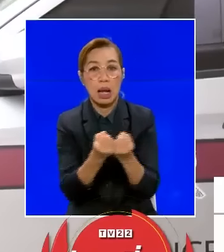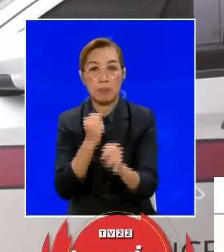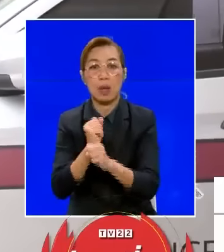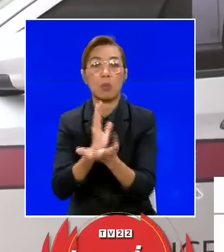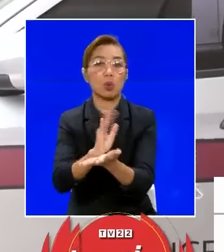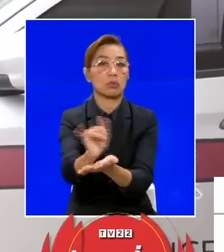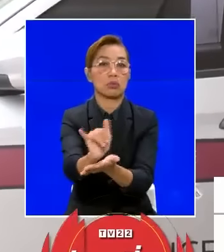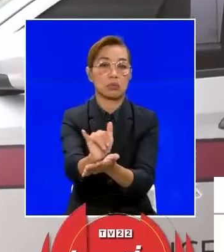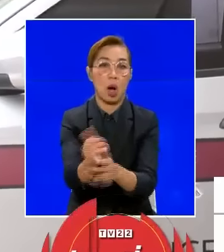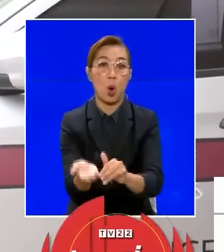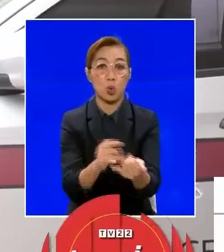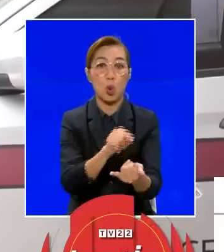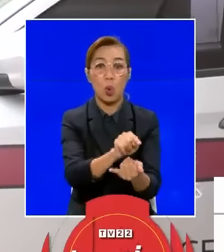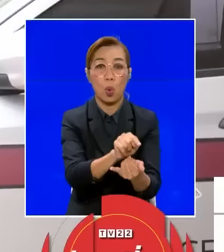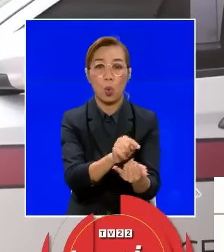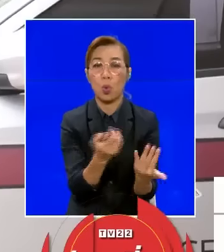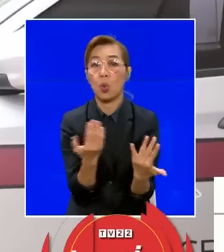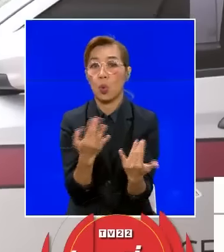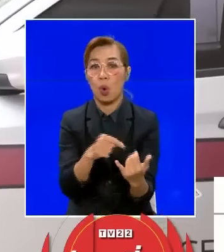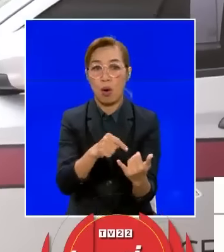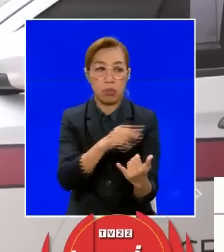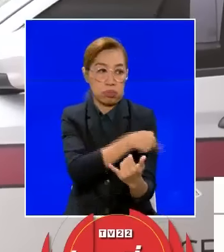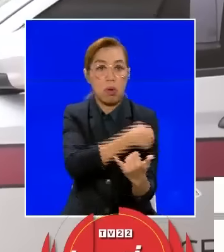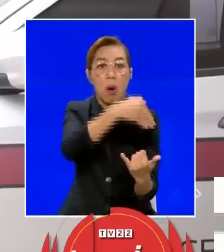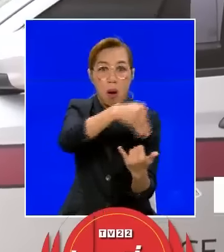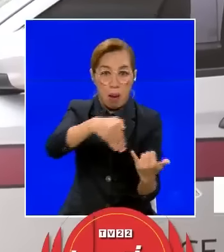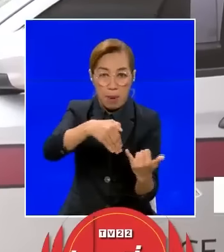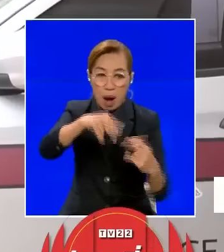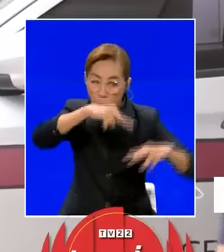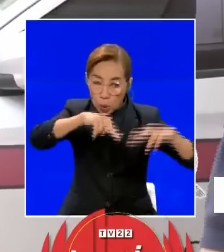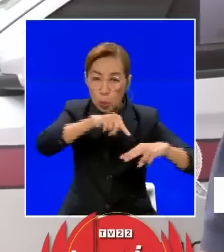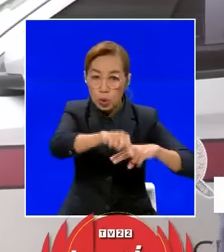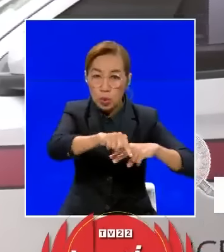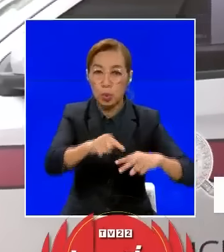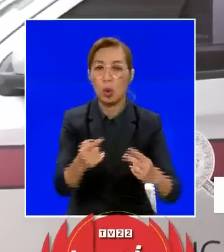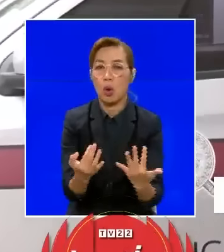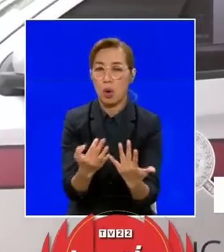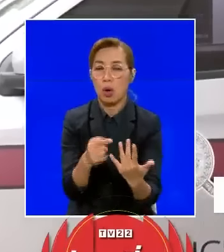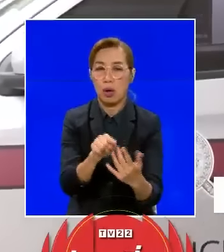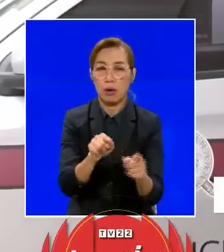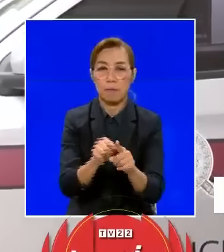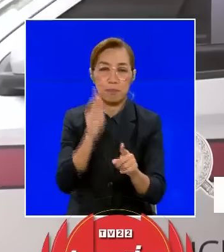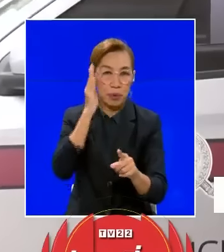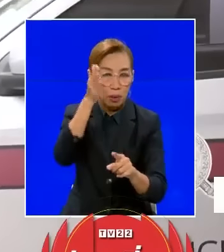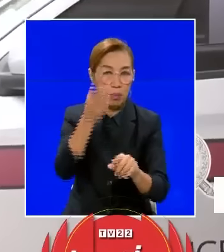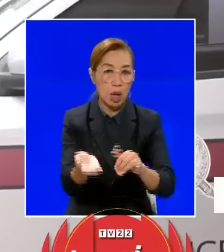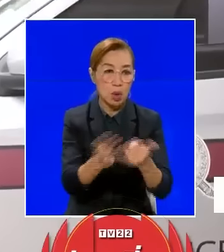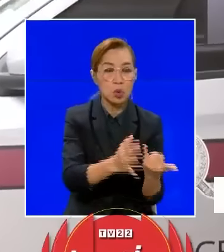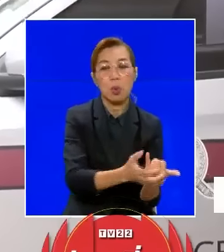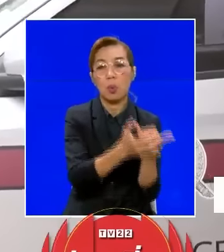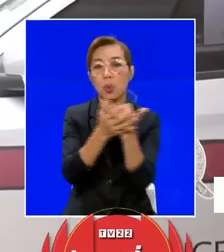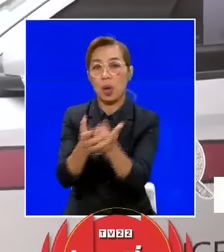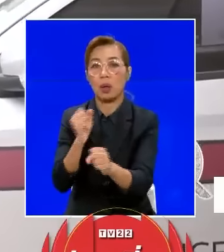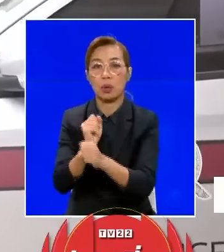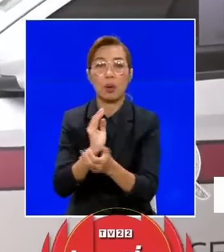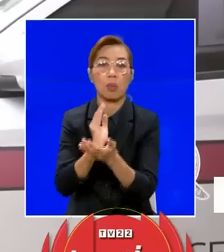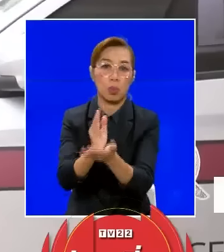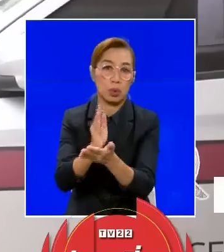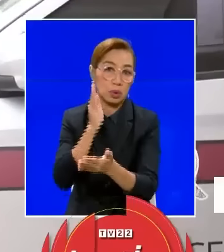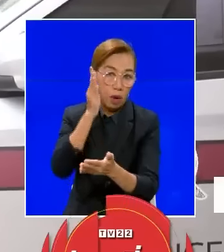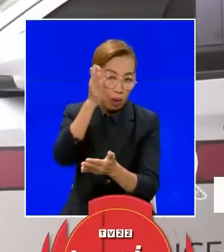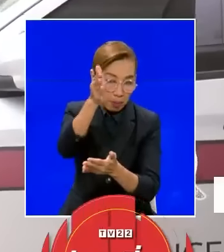ขณะนี้ยังอยู่ระหว่างการผ่าพิสูจน์ชันสูตรศพและคงจะมีการนำไปทำพิธีทางศาสนาพร้อม